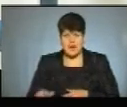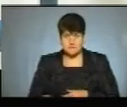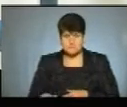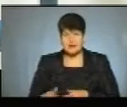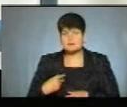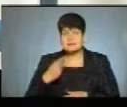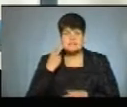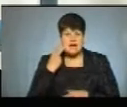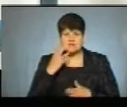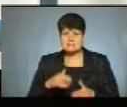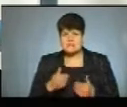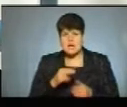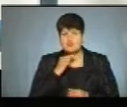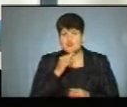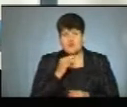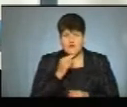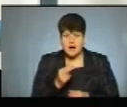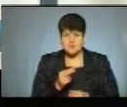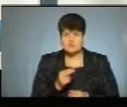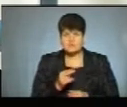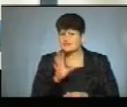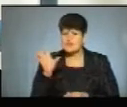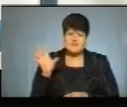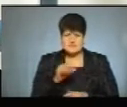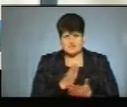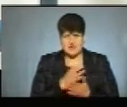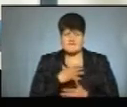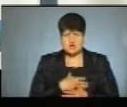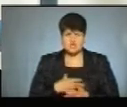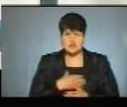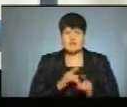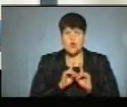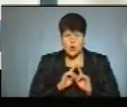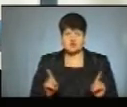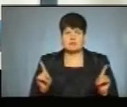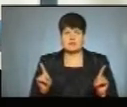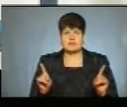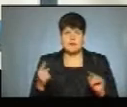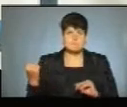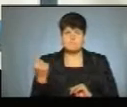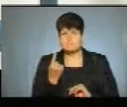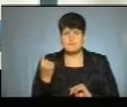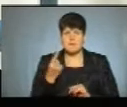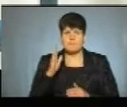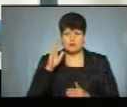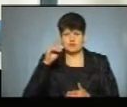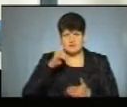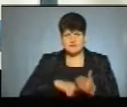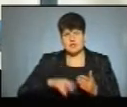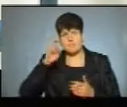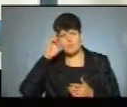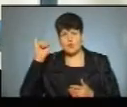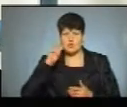звертаємо увагу, ну, вони всі є важливі, і особливо Перший – це бути вірним Богові та